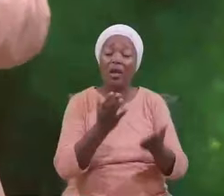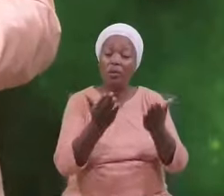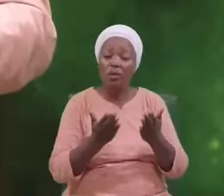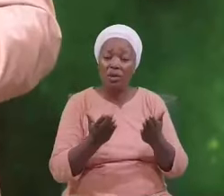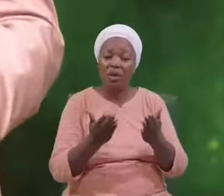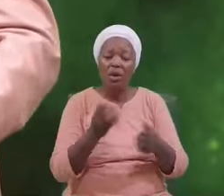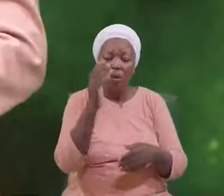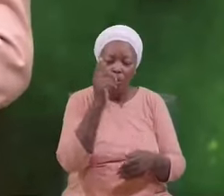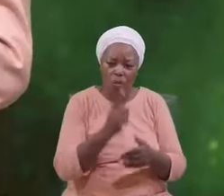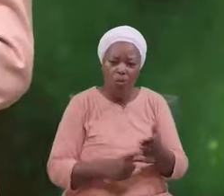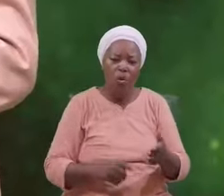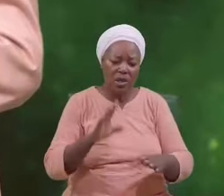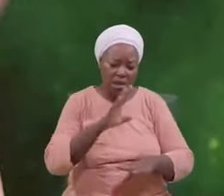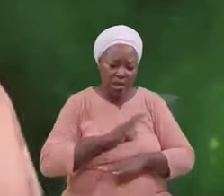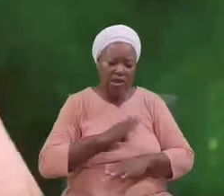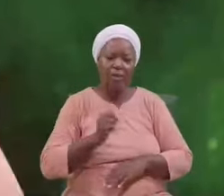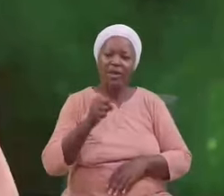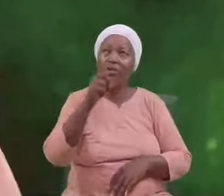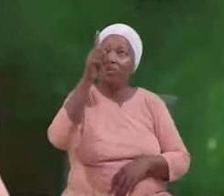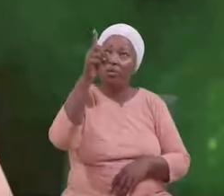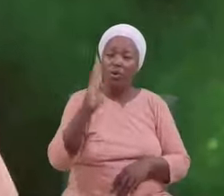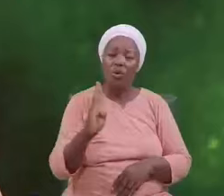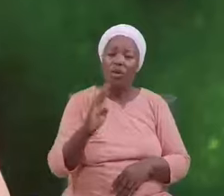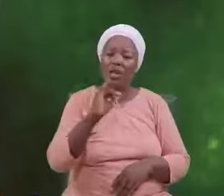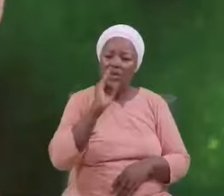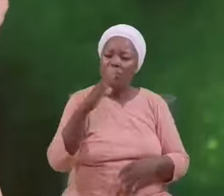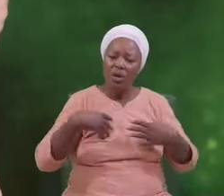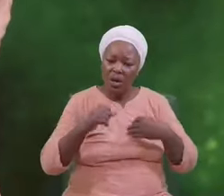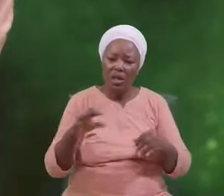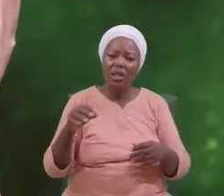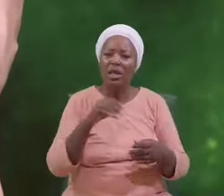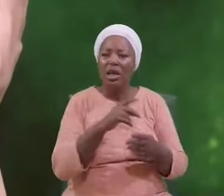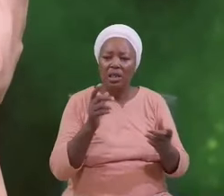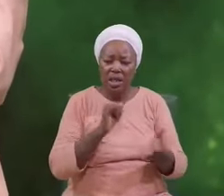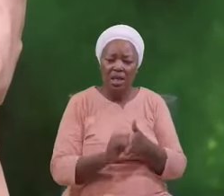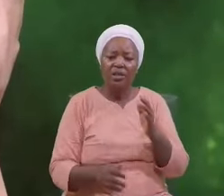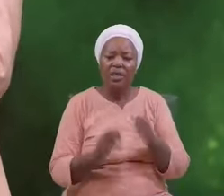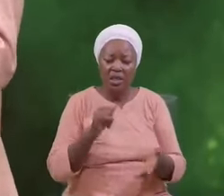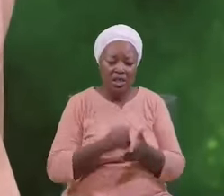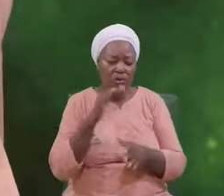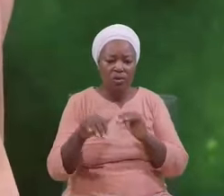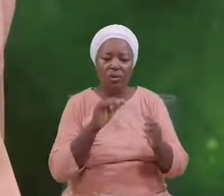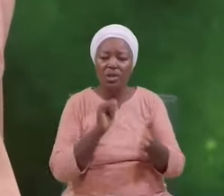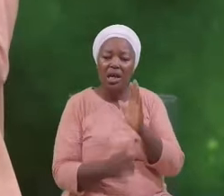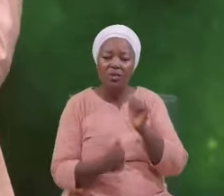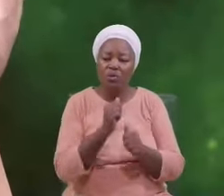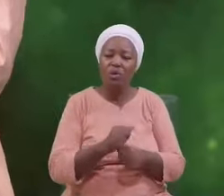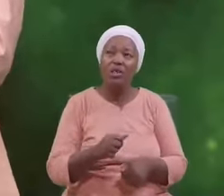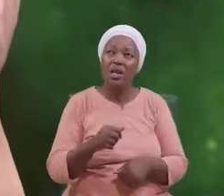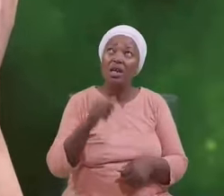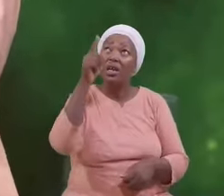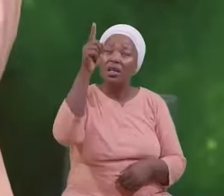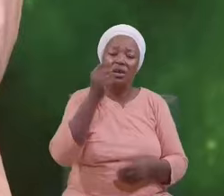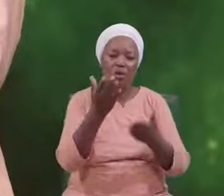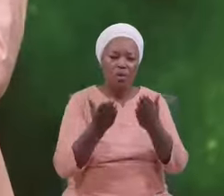Votre guérison est la volonté de Dieu. La parole fera ce qui est sa volonté. Ce qui plaît à Dieu, c'est